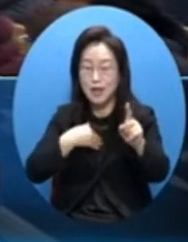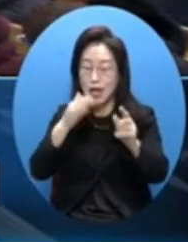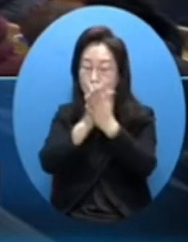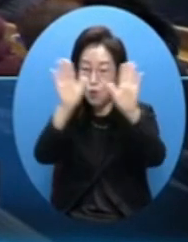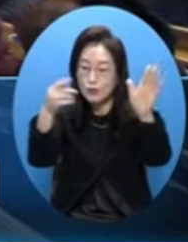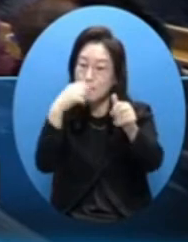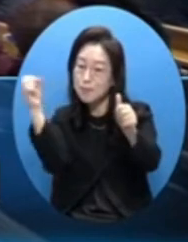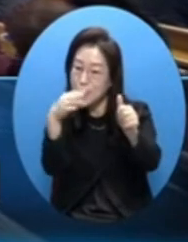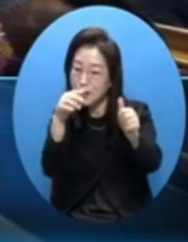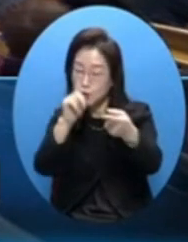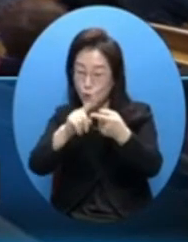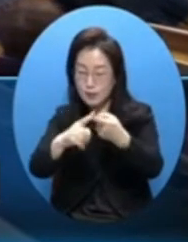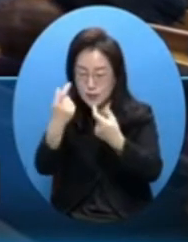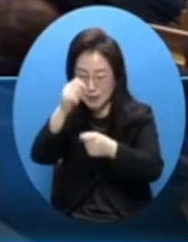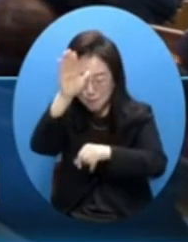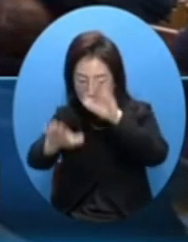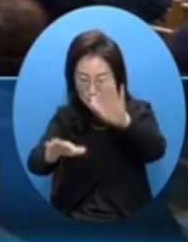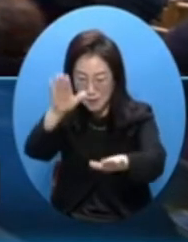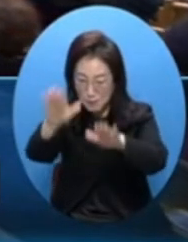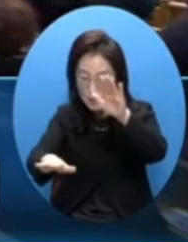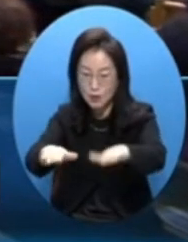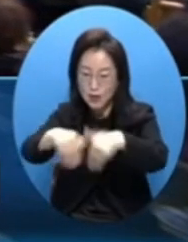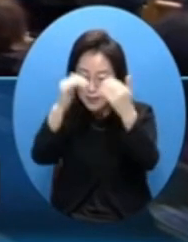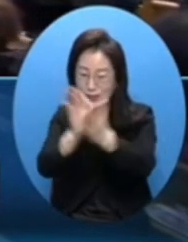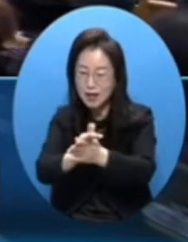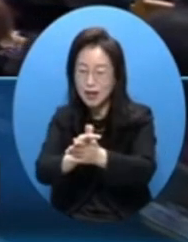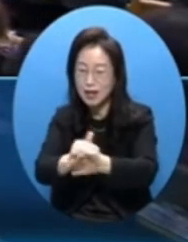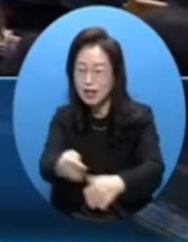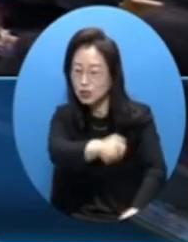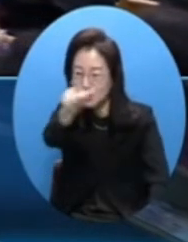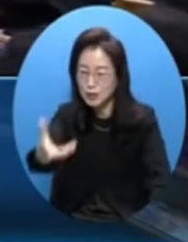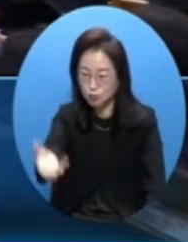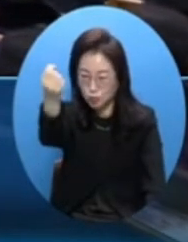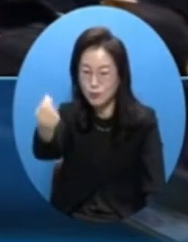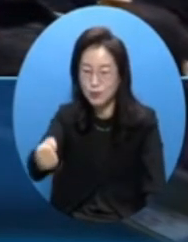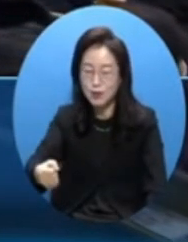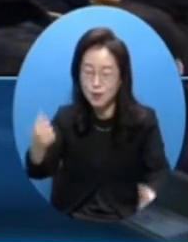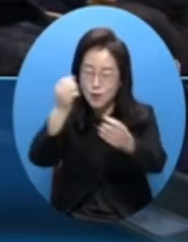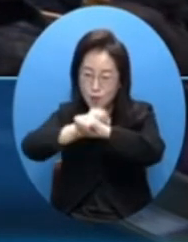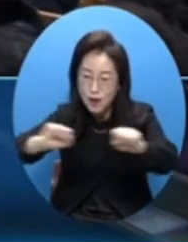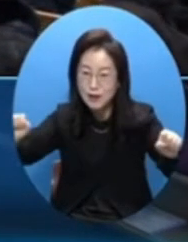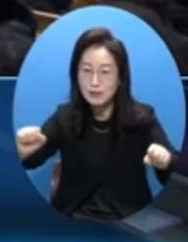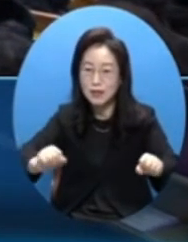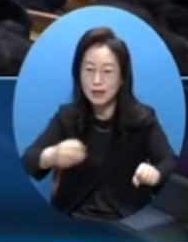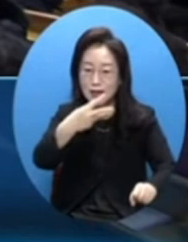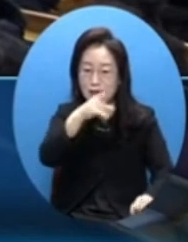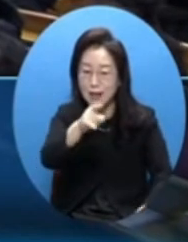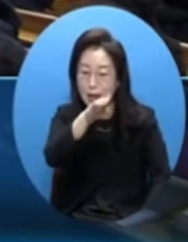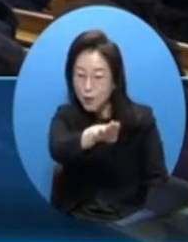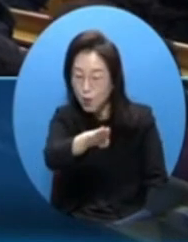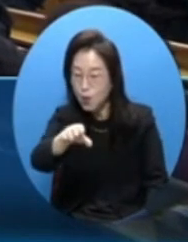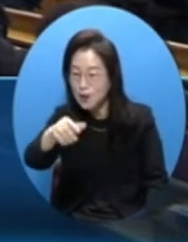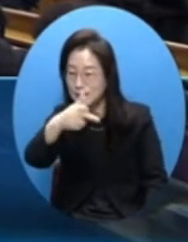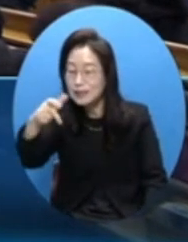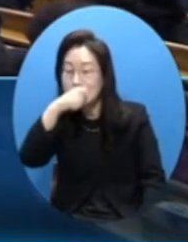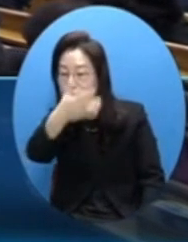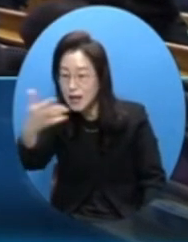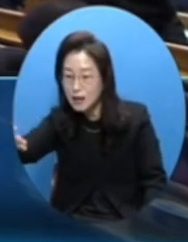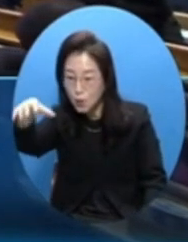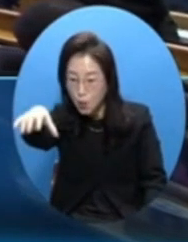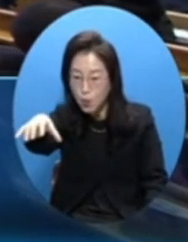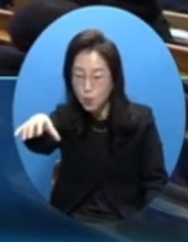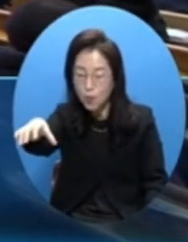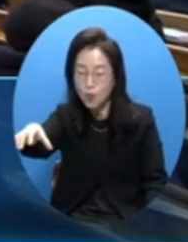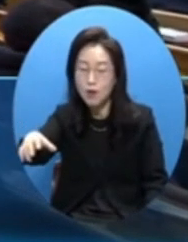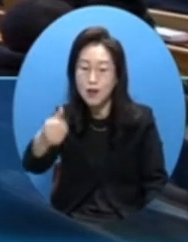바와 같이 너희 발바닥으로 밟는 것은 모두 내가 너에게 주었느니 곧 광야와 이 레바논에서부터 큰 강 유브라데